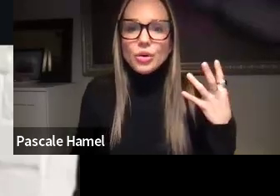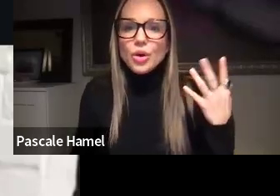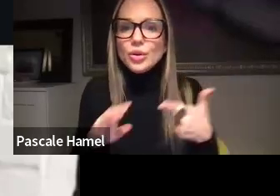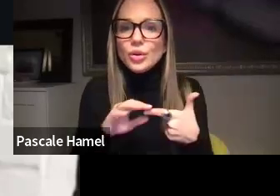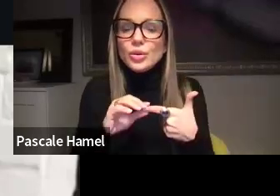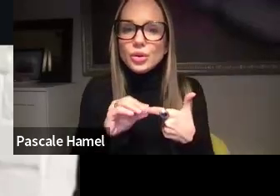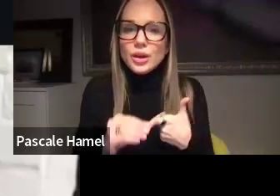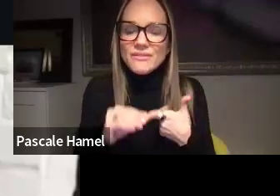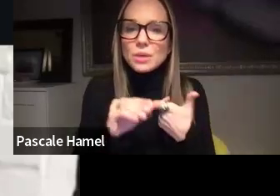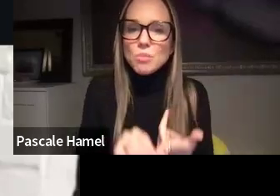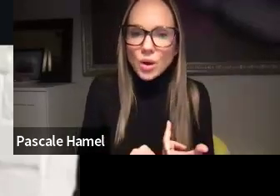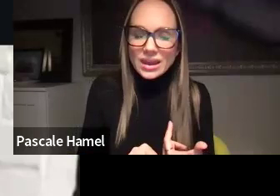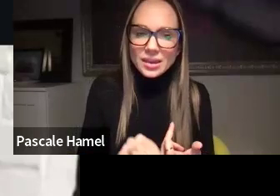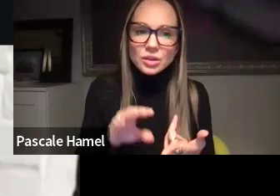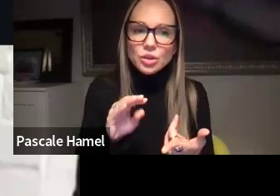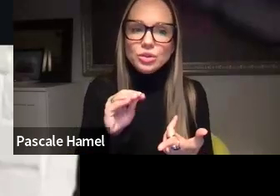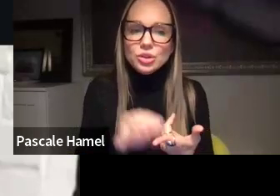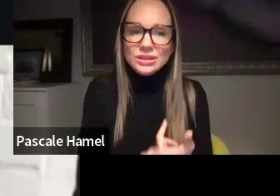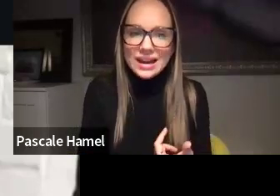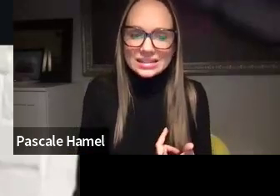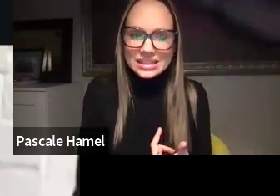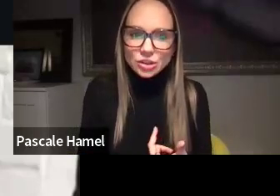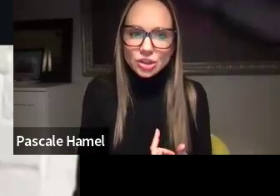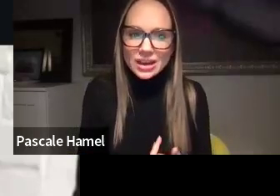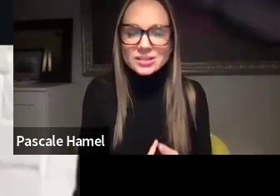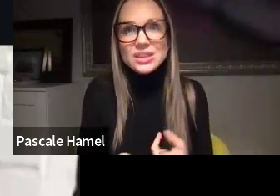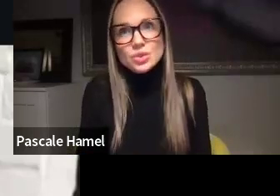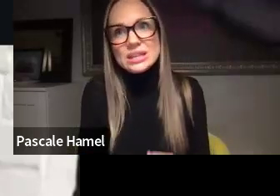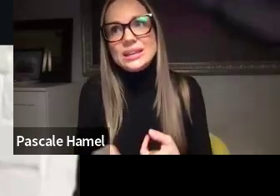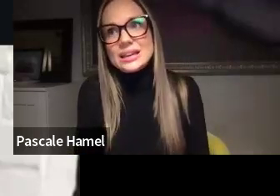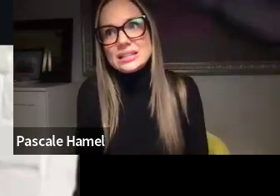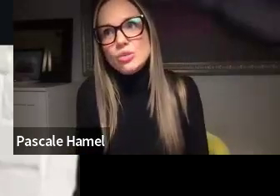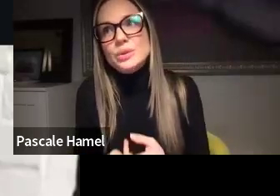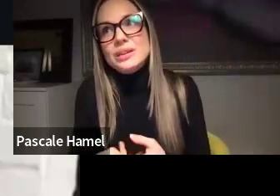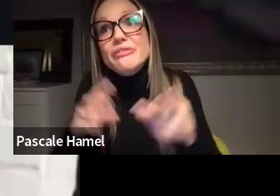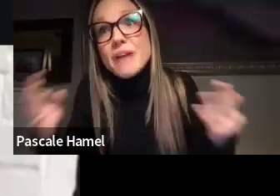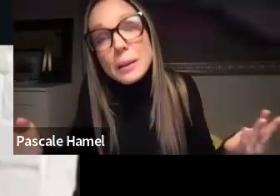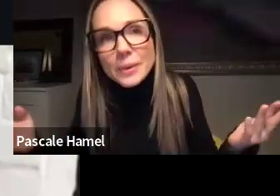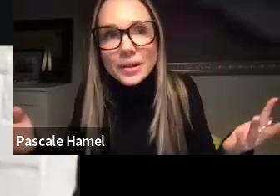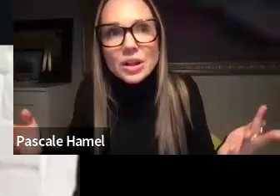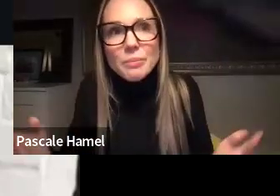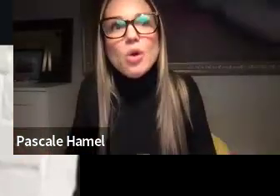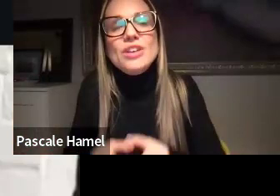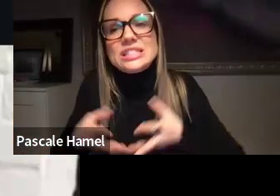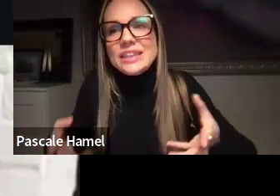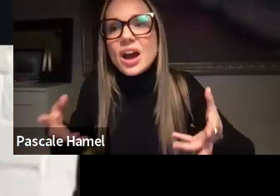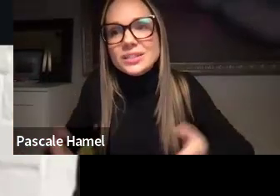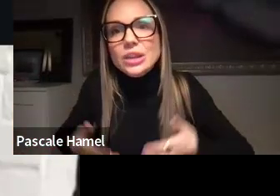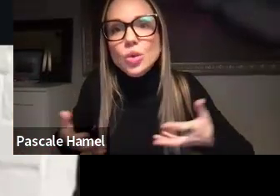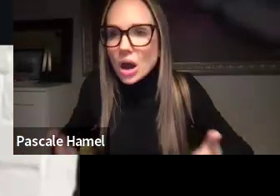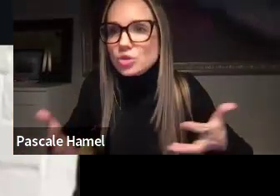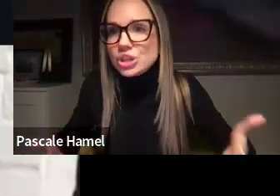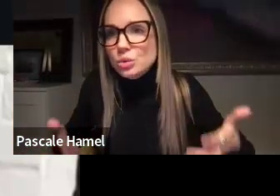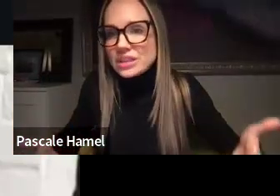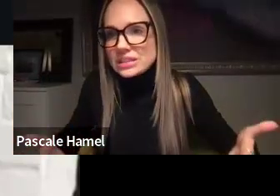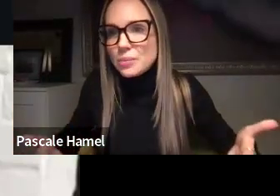Fait que avec moins d'élastique dedans, ce qui veut dire qu'exemple, les femmes, ben, on va essayer de